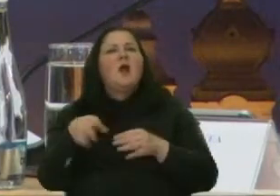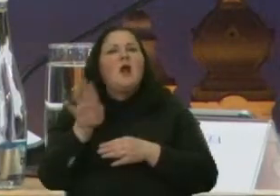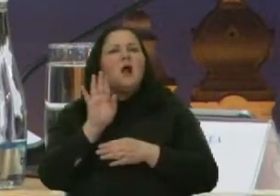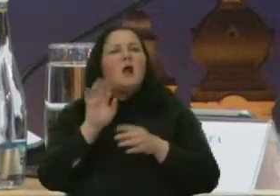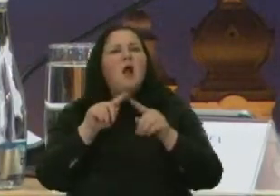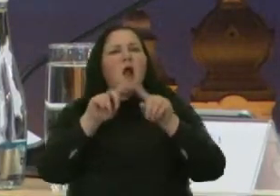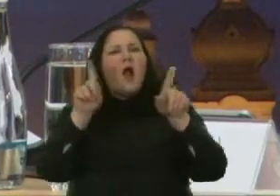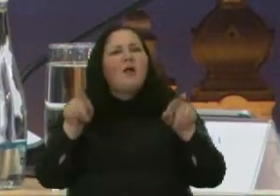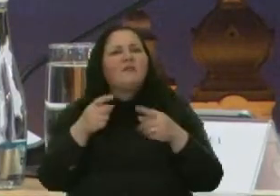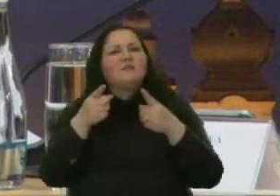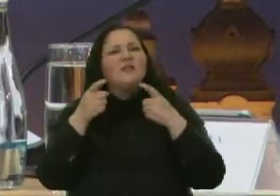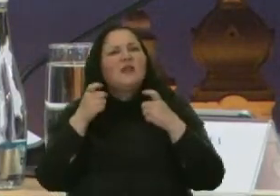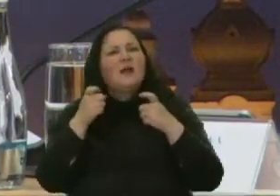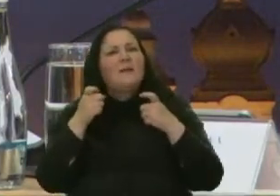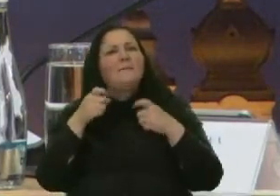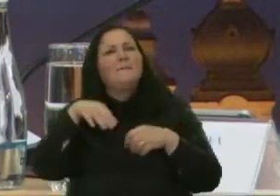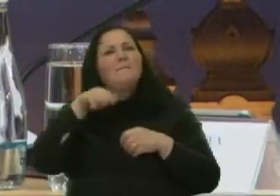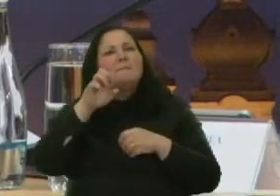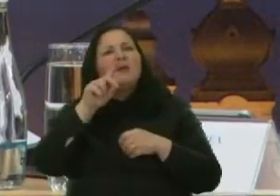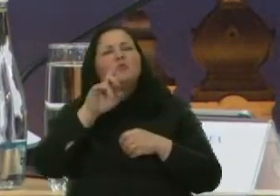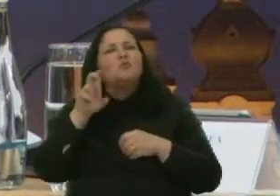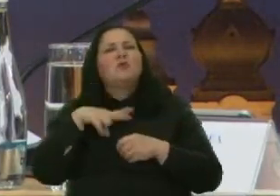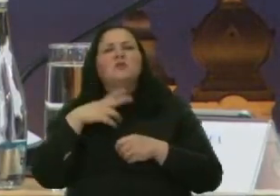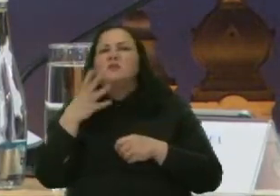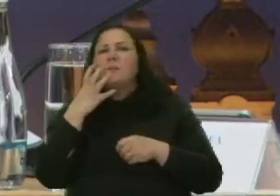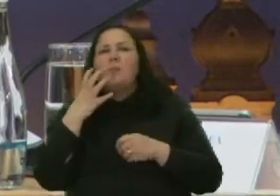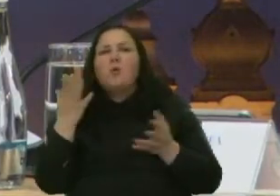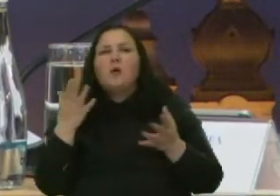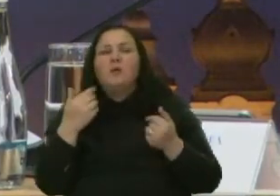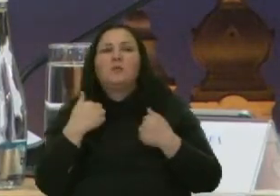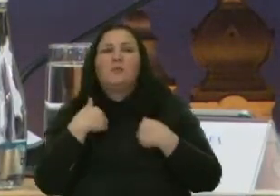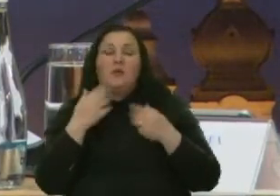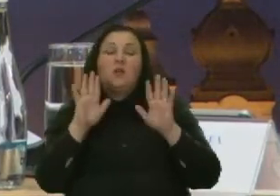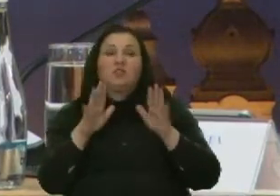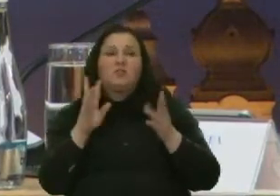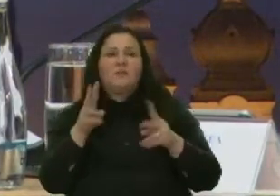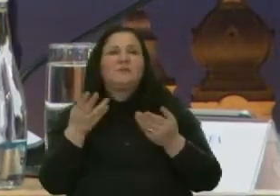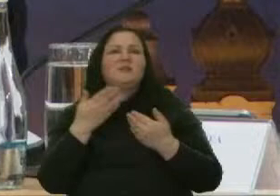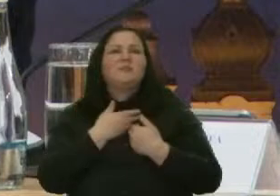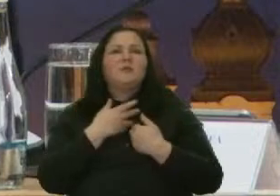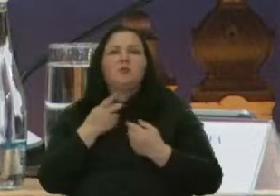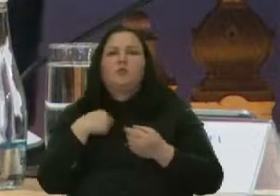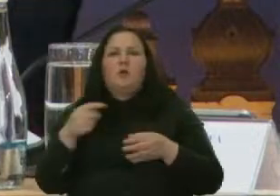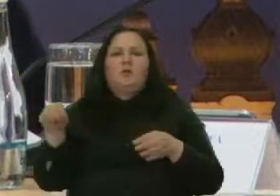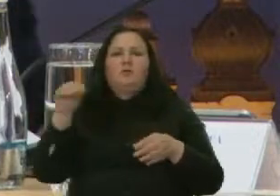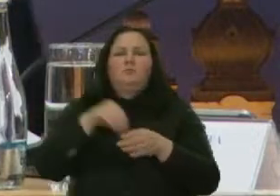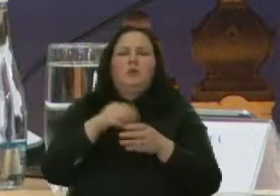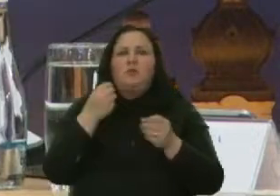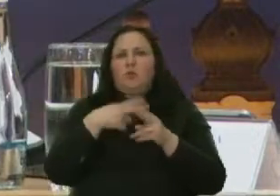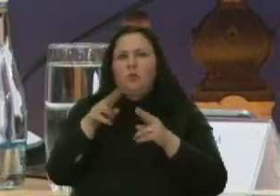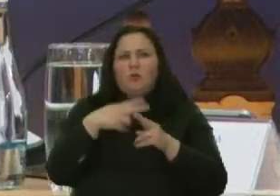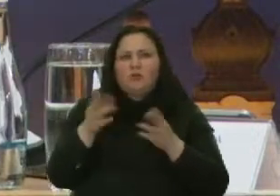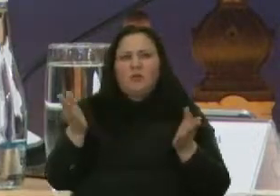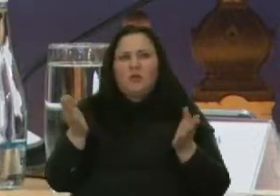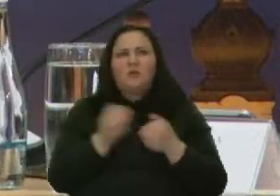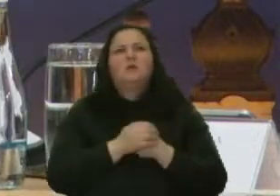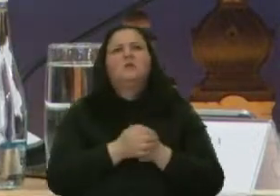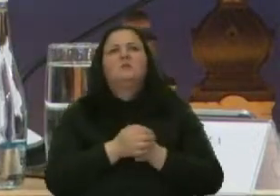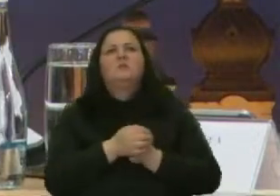reducă la situația anterioară terenul adică nepoluat Sper s o facă pentru că noi așa trebuie să primim terenul de acolo nu să mai investim noi bani ca să l